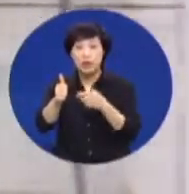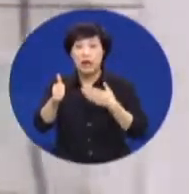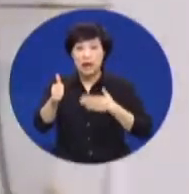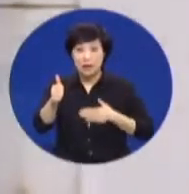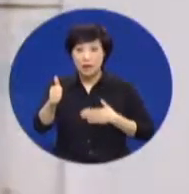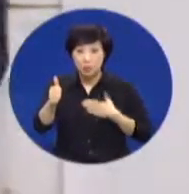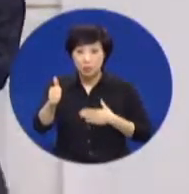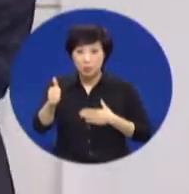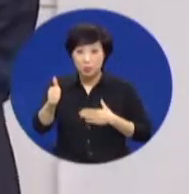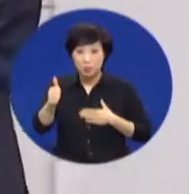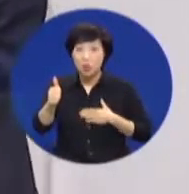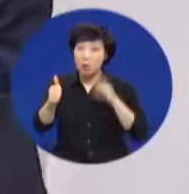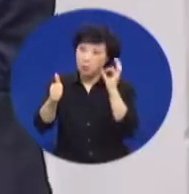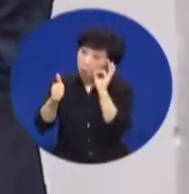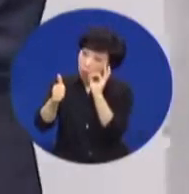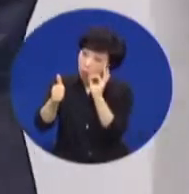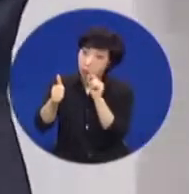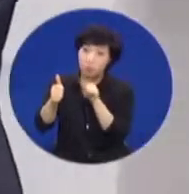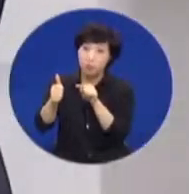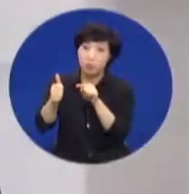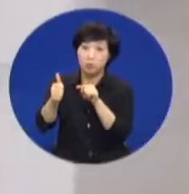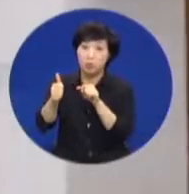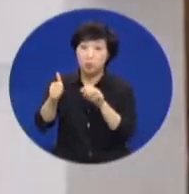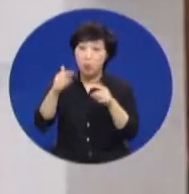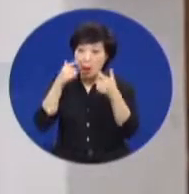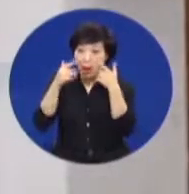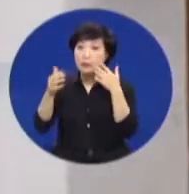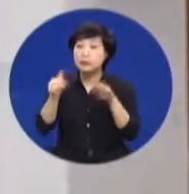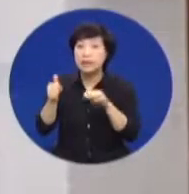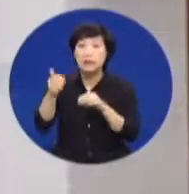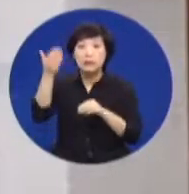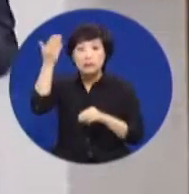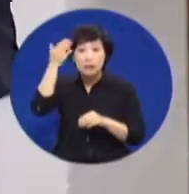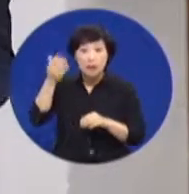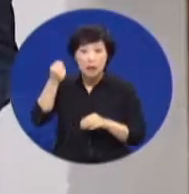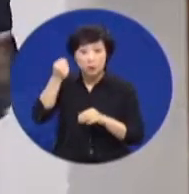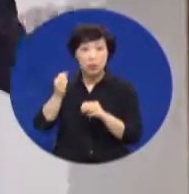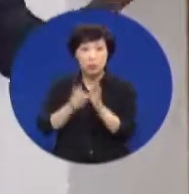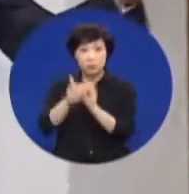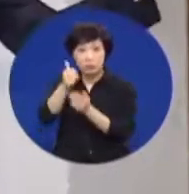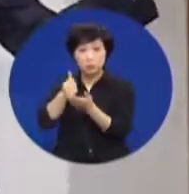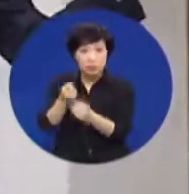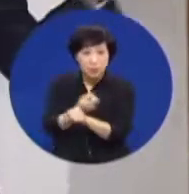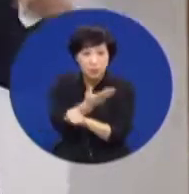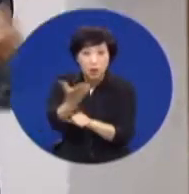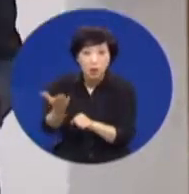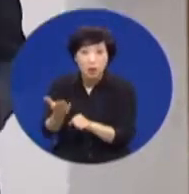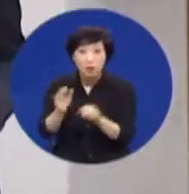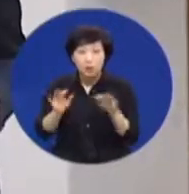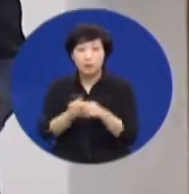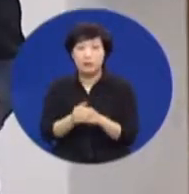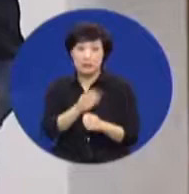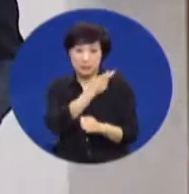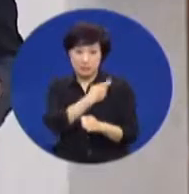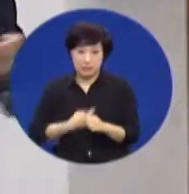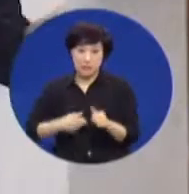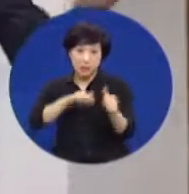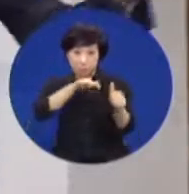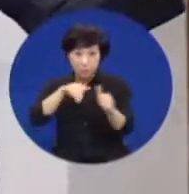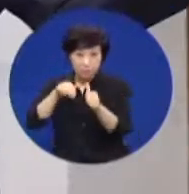알고 보고 확실한 지식으로 전할 제자들을 불러요.